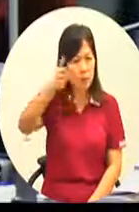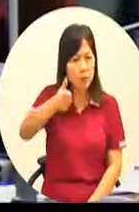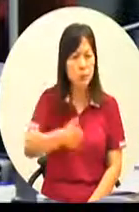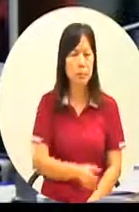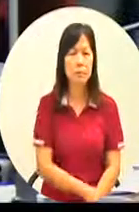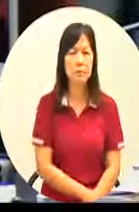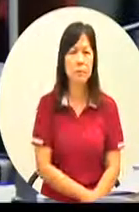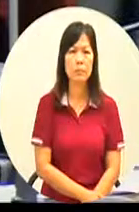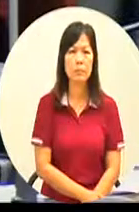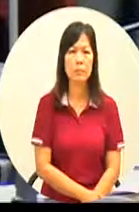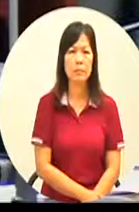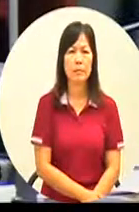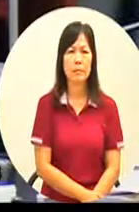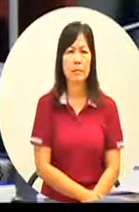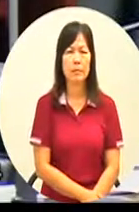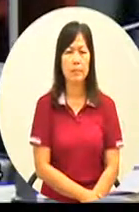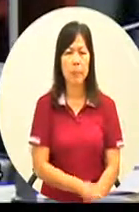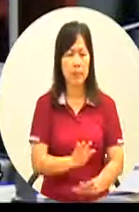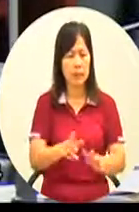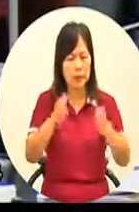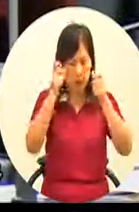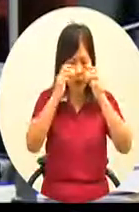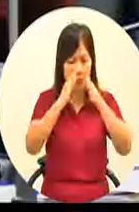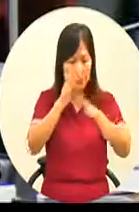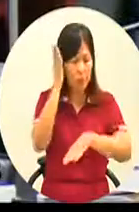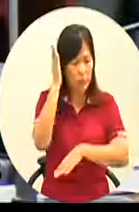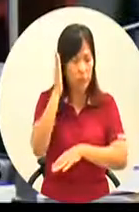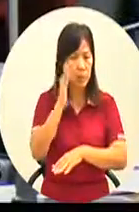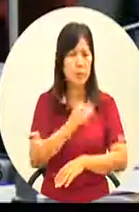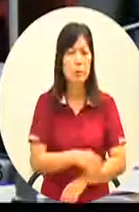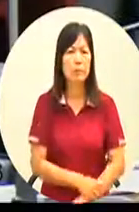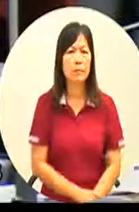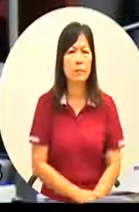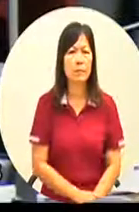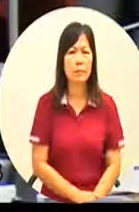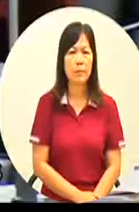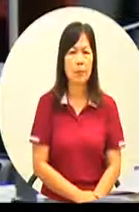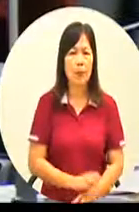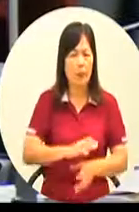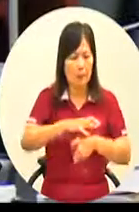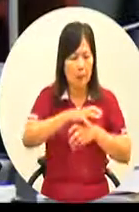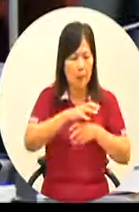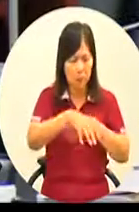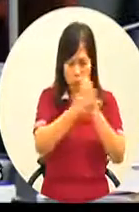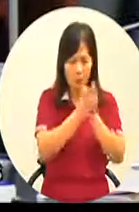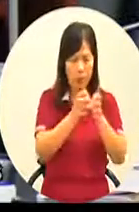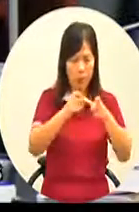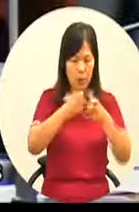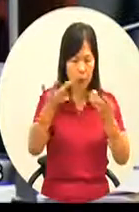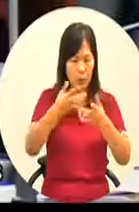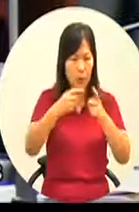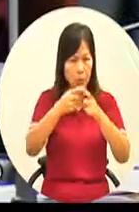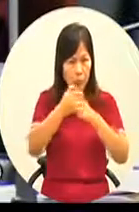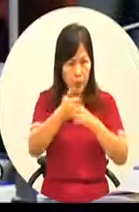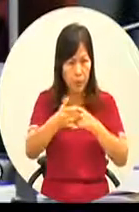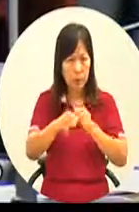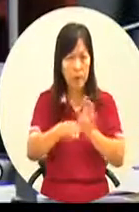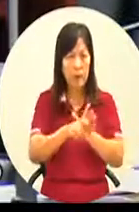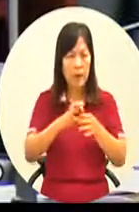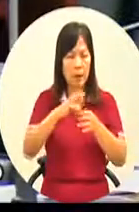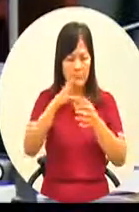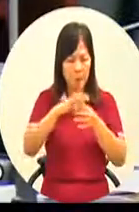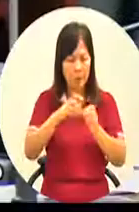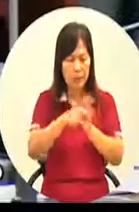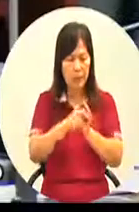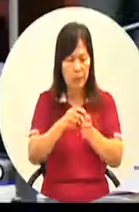我们高雄市政府吼，包括所有的公务人员哈，咱的公务人员因案被